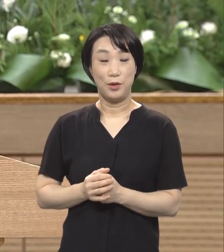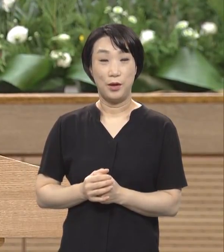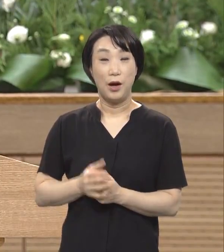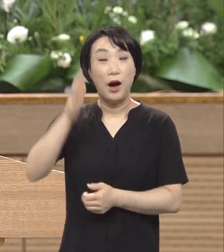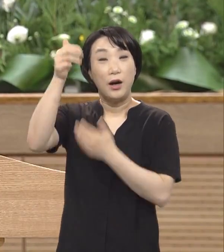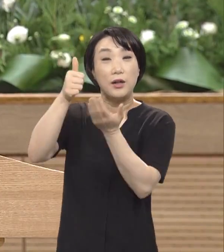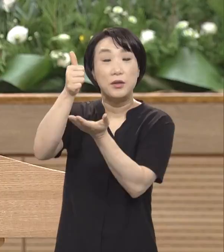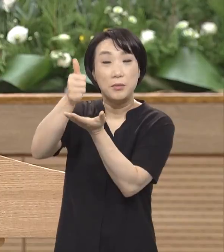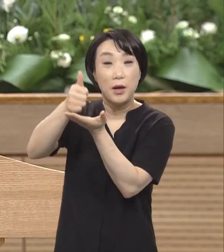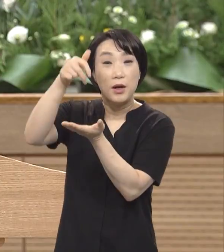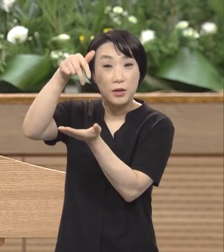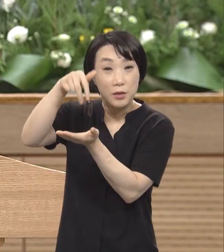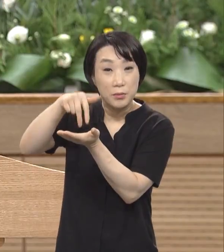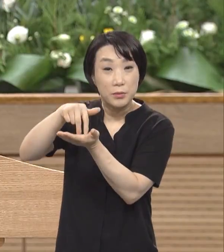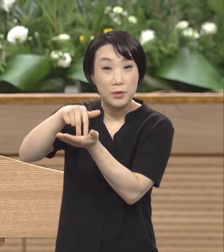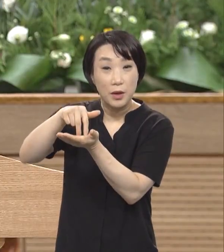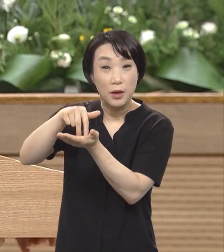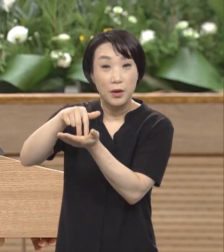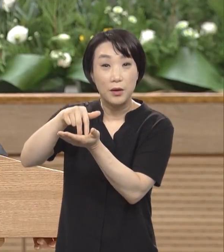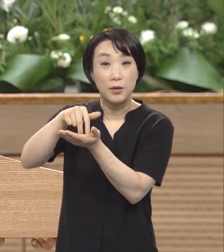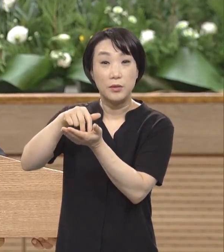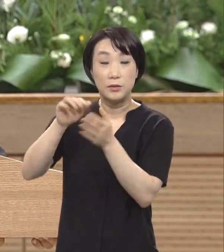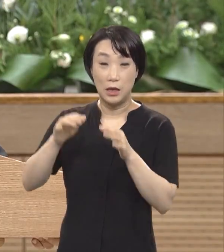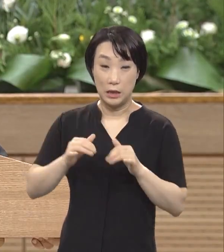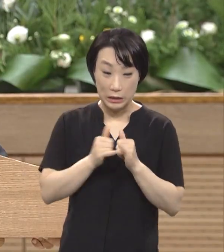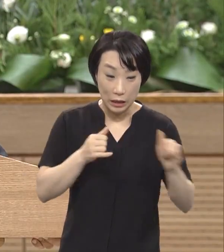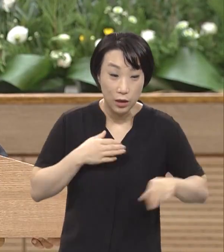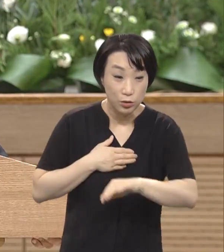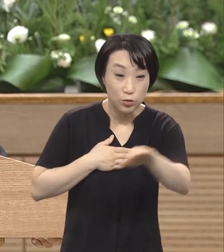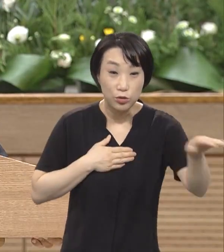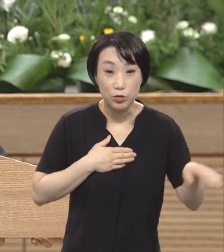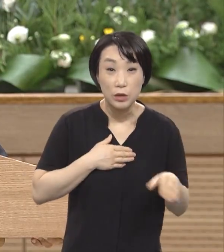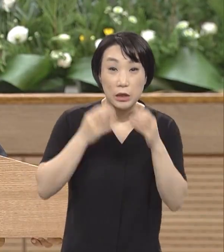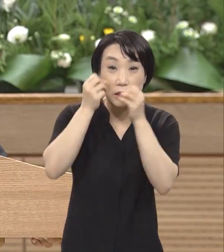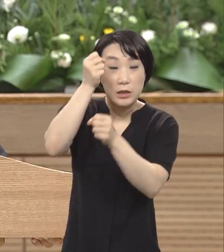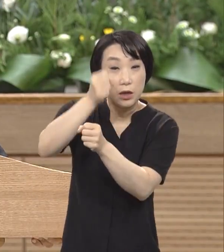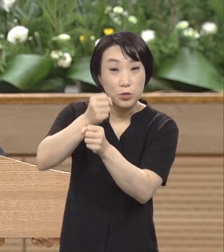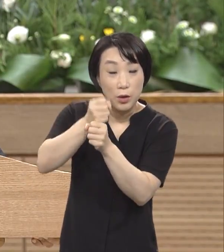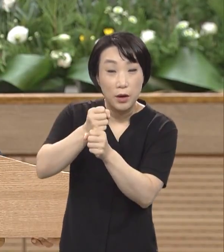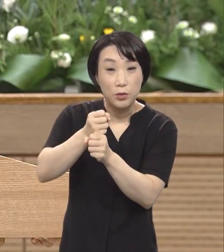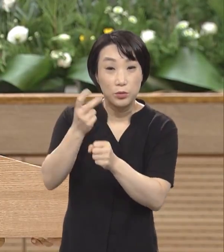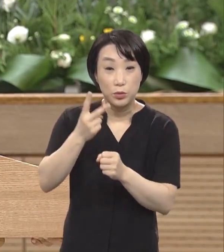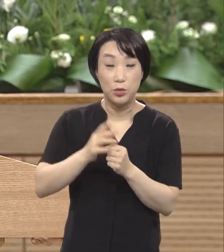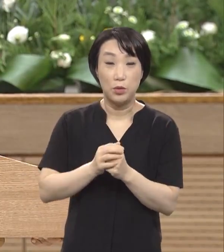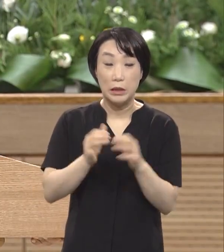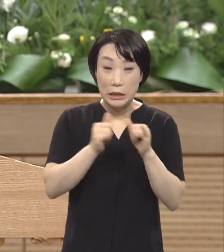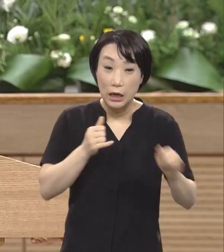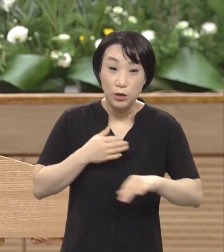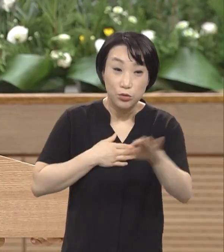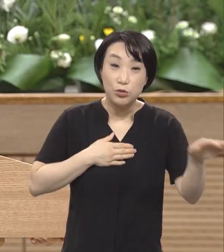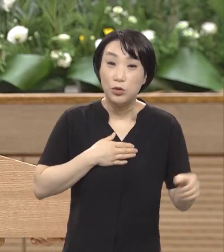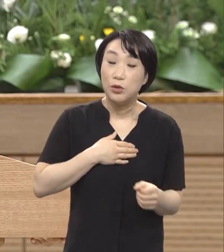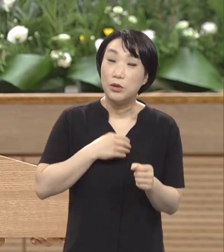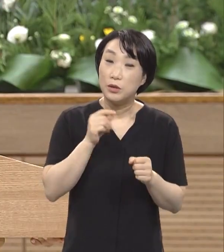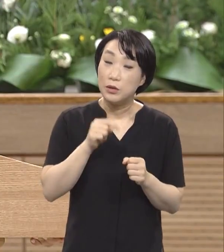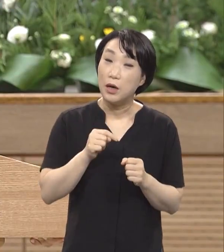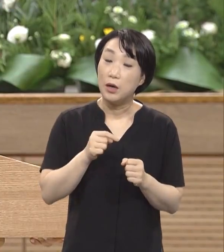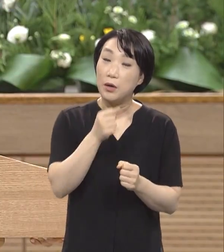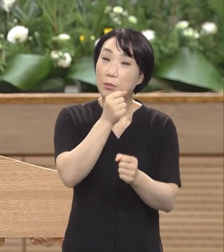하나님의 사정이 우리 인간을 창조하시고 인간을